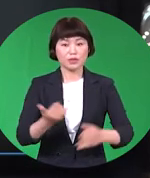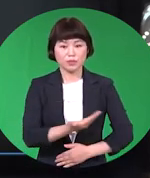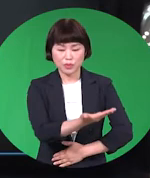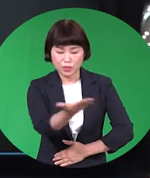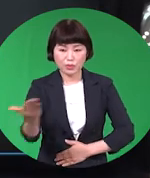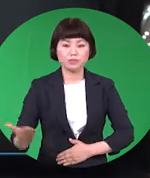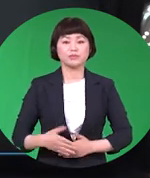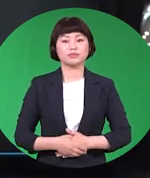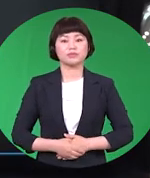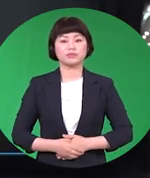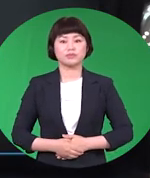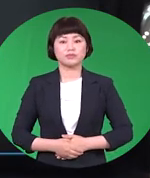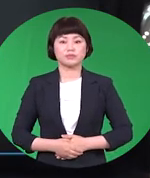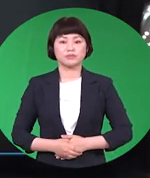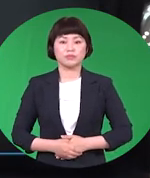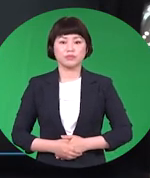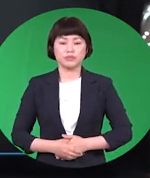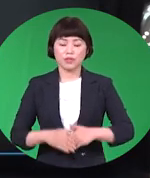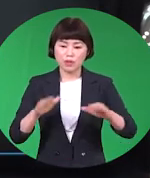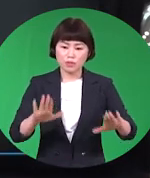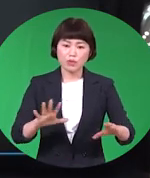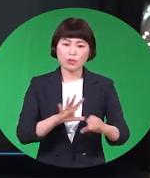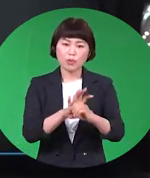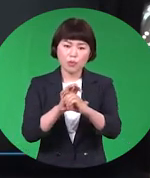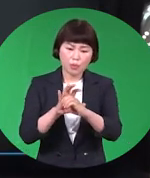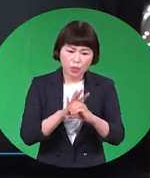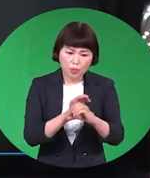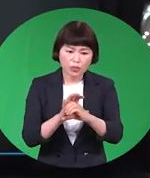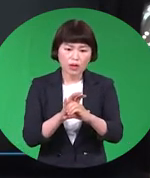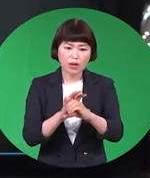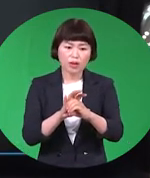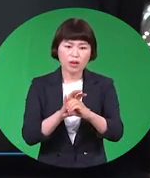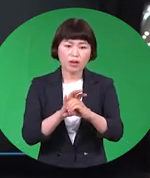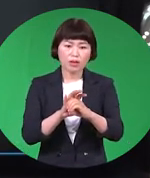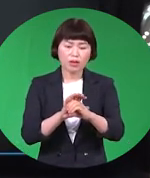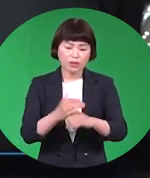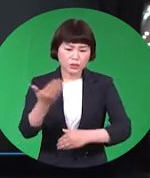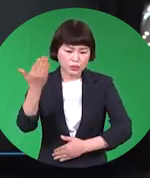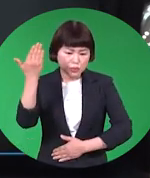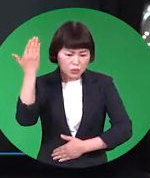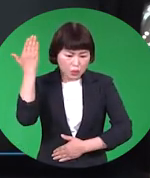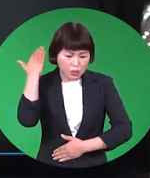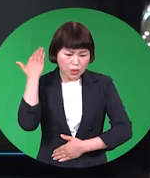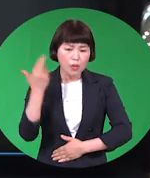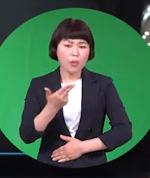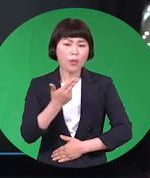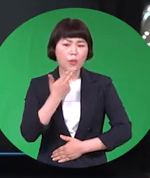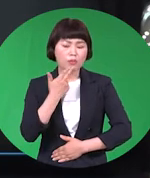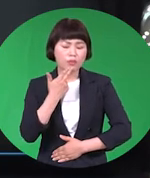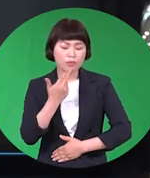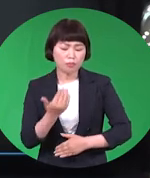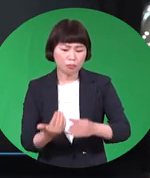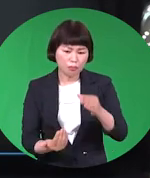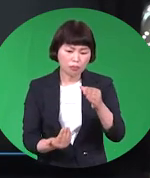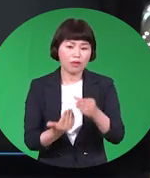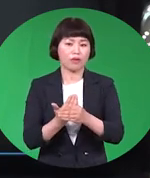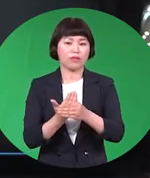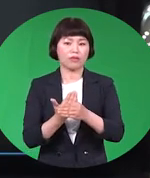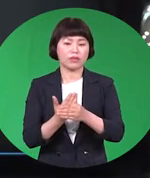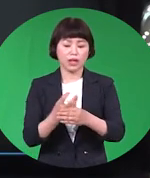양평군 지부 임직원 여러분, 이번 코로나19 사태는 전례 없는 위기